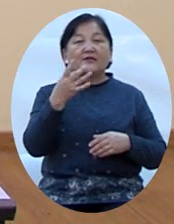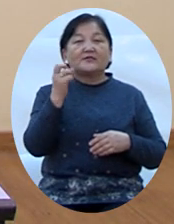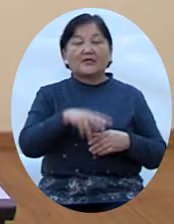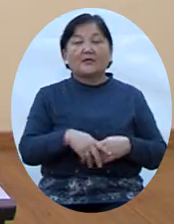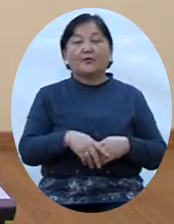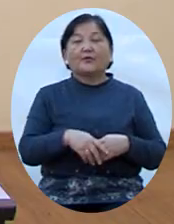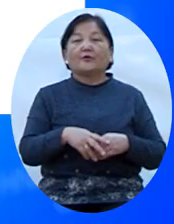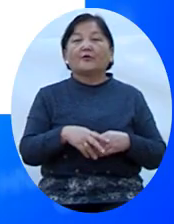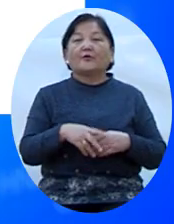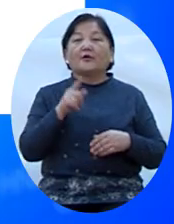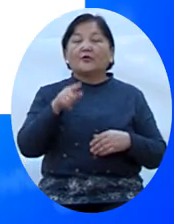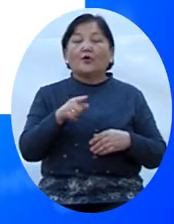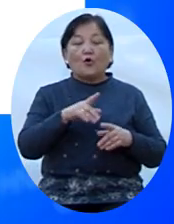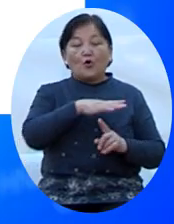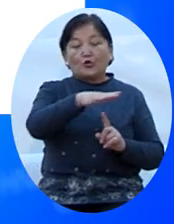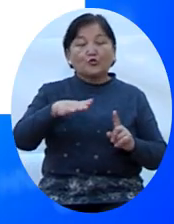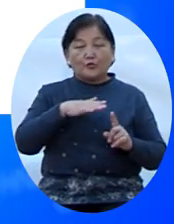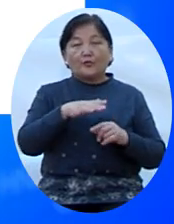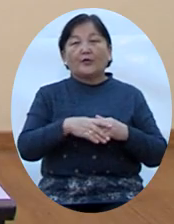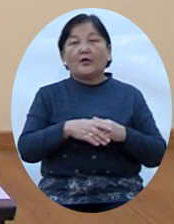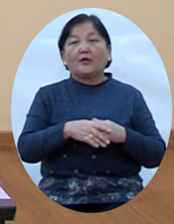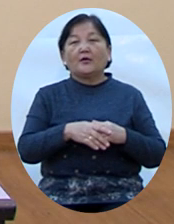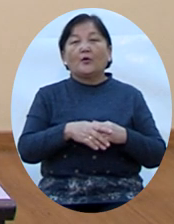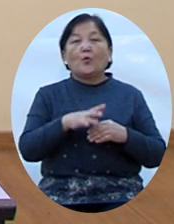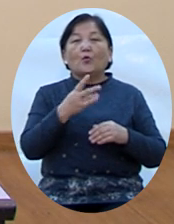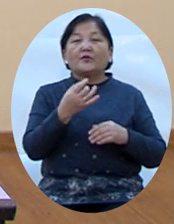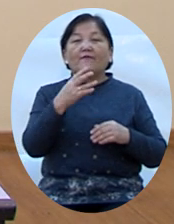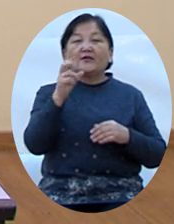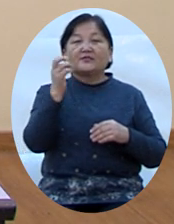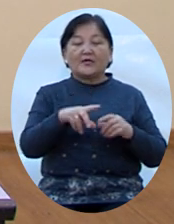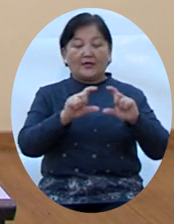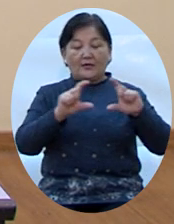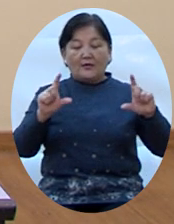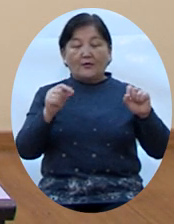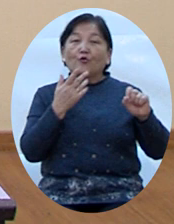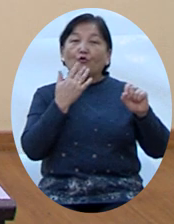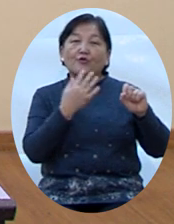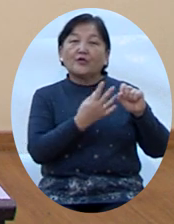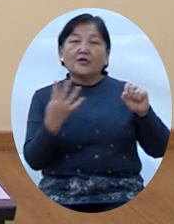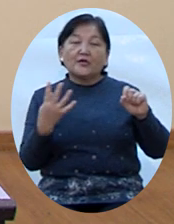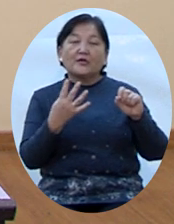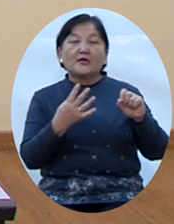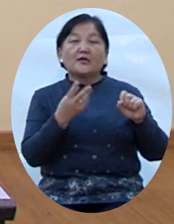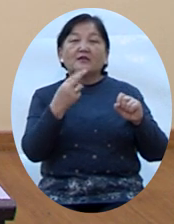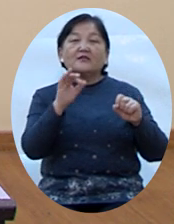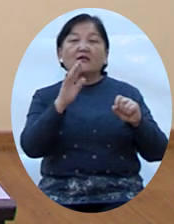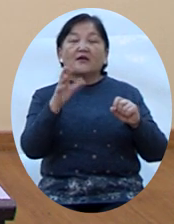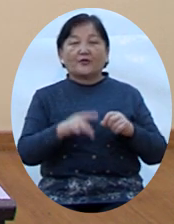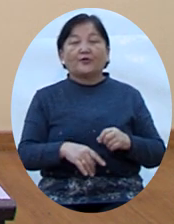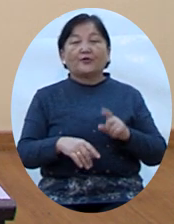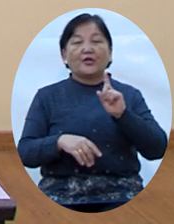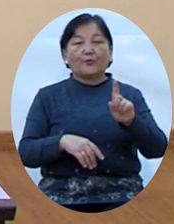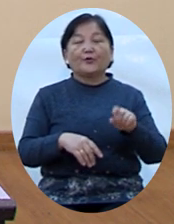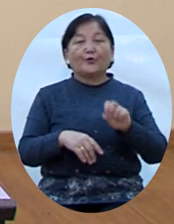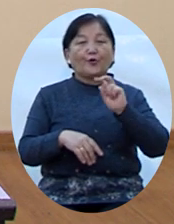байцааны индикаторыг авч үзвэл универсал индикатор нь 2-1 болон 2 дугаартай ус